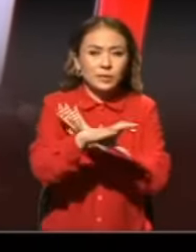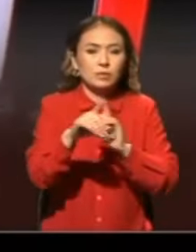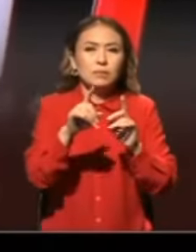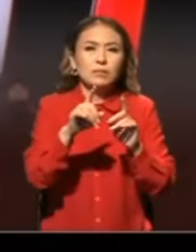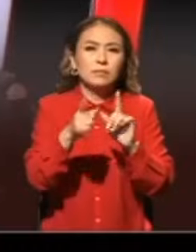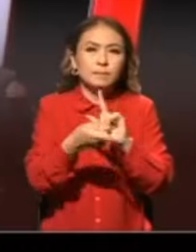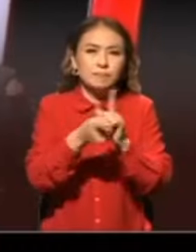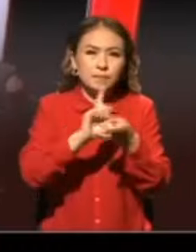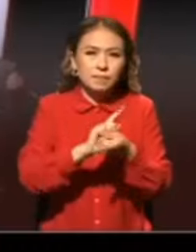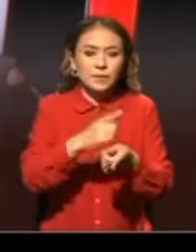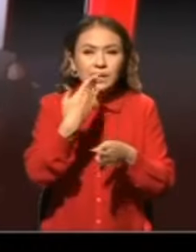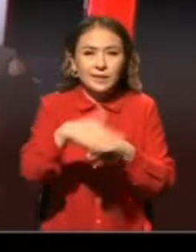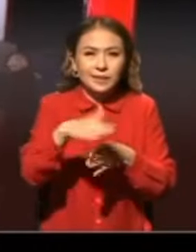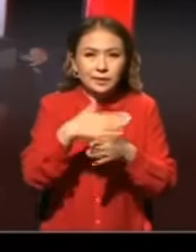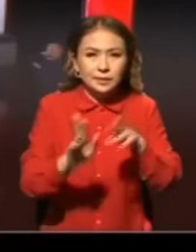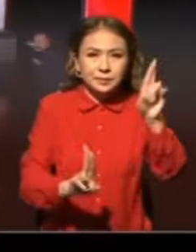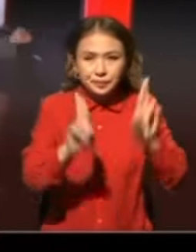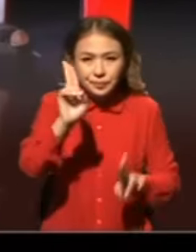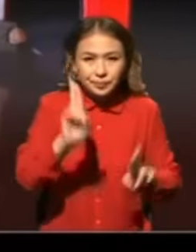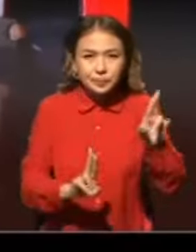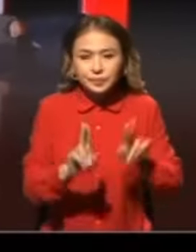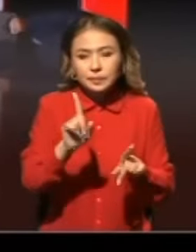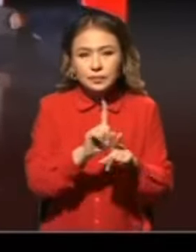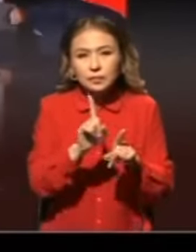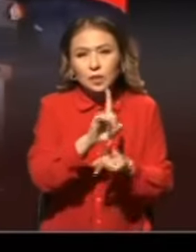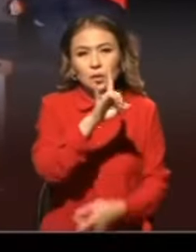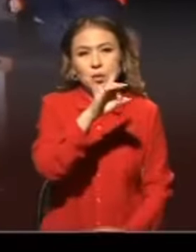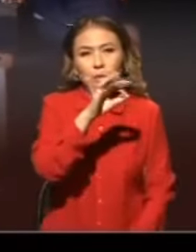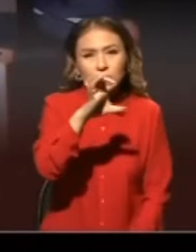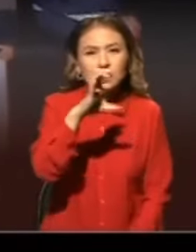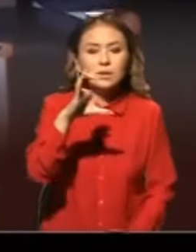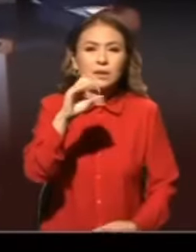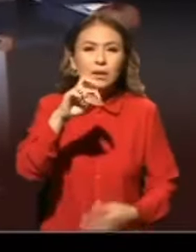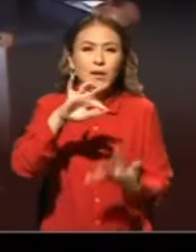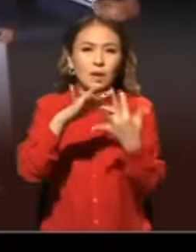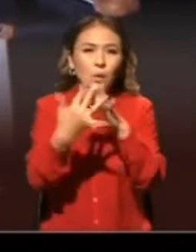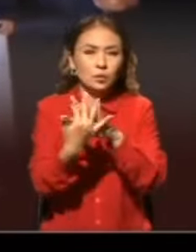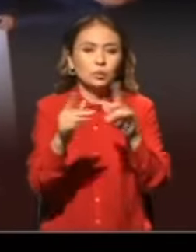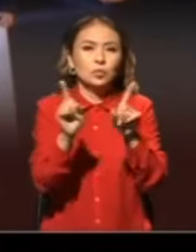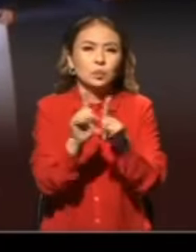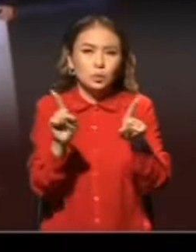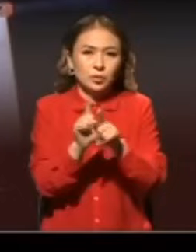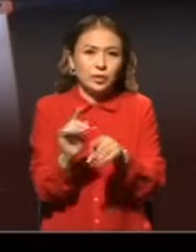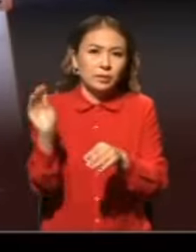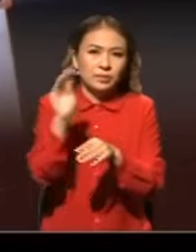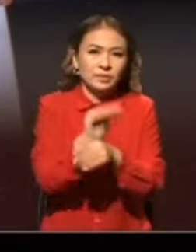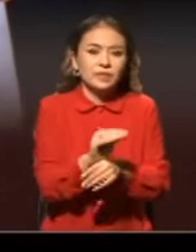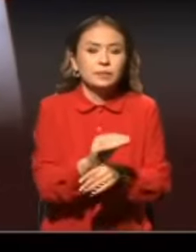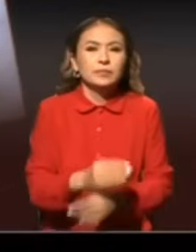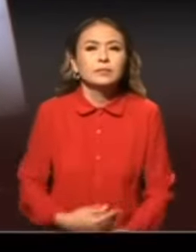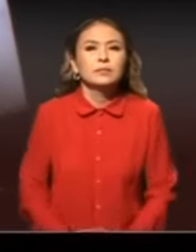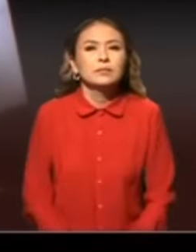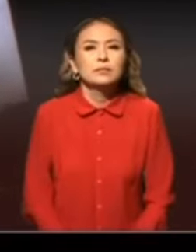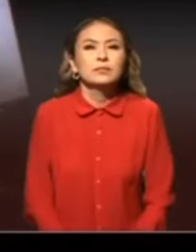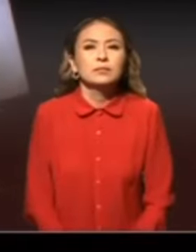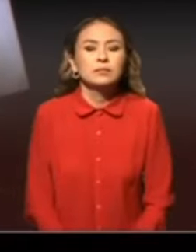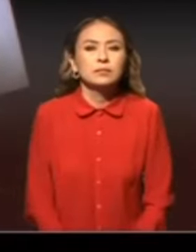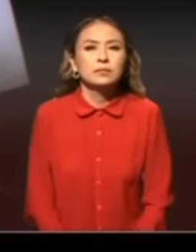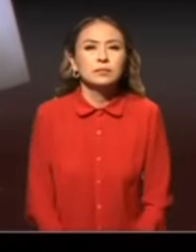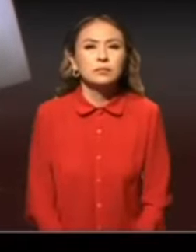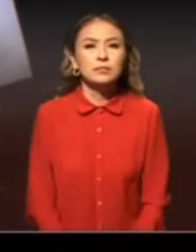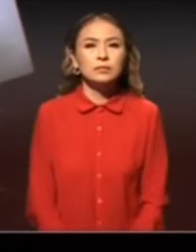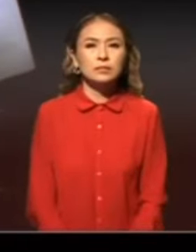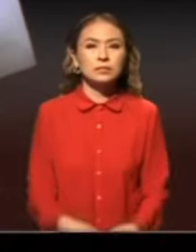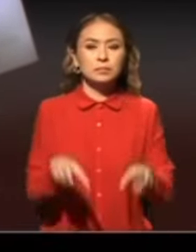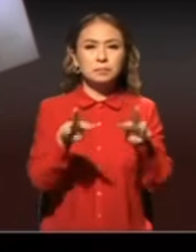өзгерткеннің, несиелендіру механизмі, Россельхозбанкты жұмысқа қосты. Мінекей. Мен осы ретте айта кетейін, министрлік